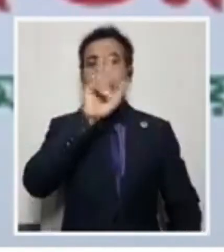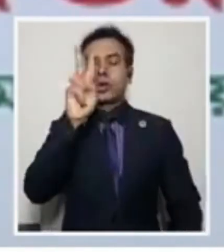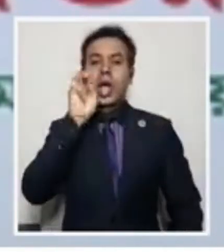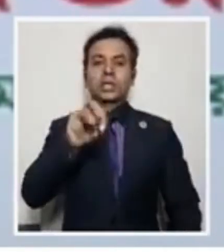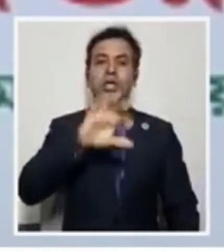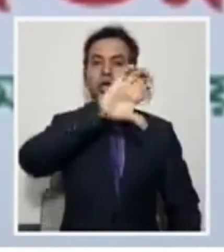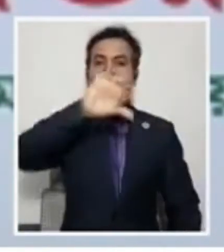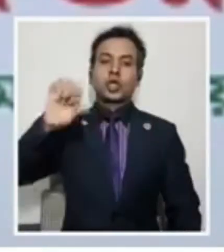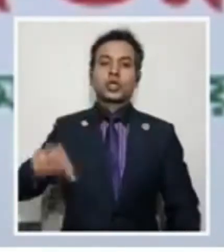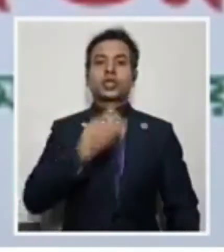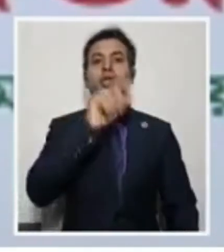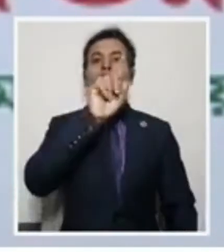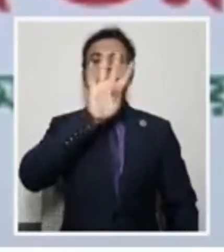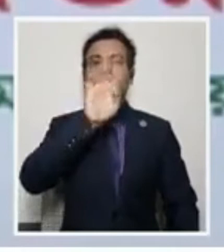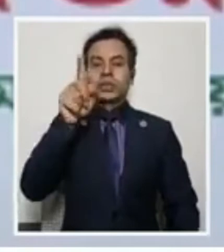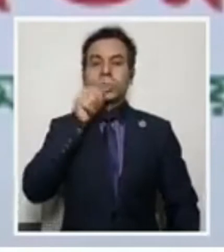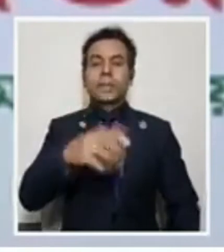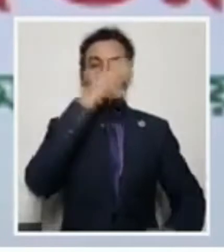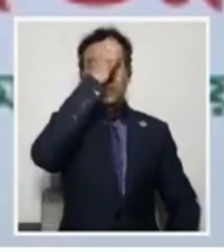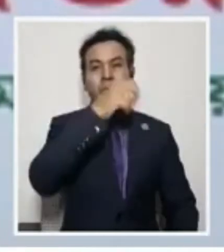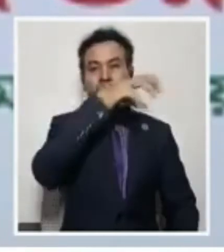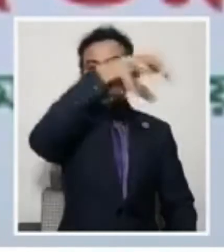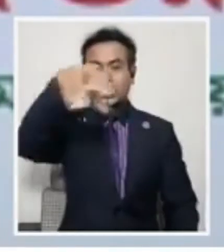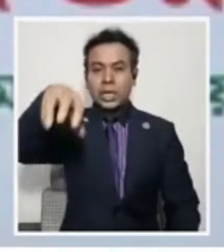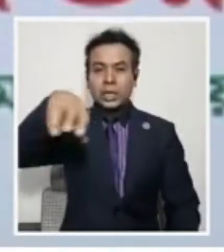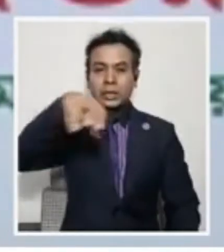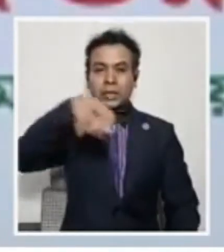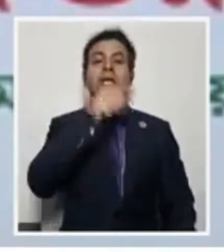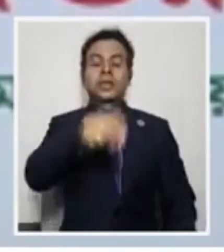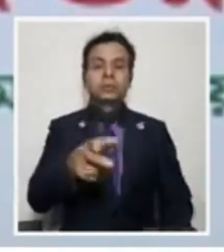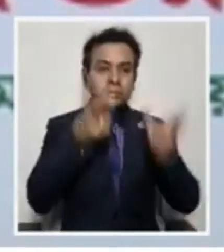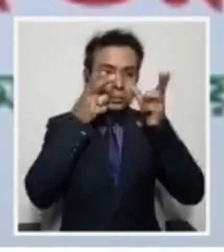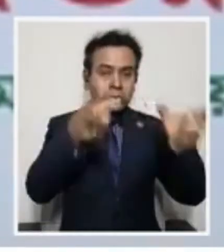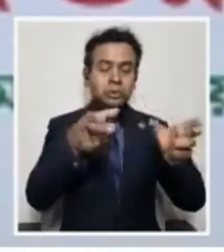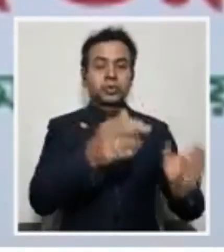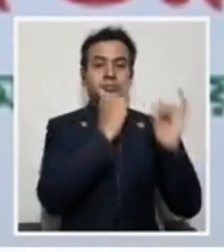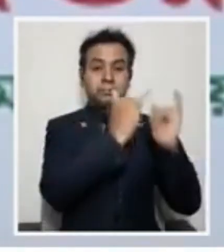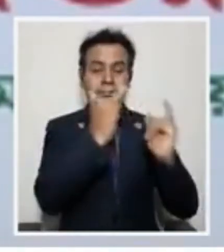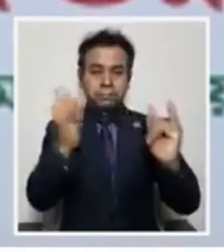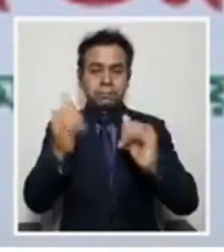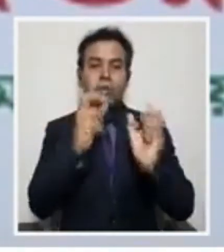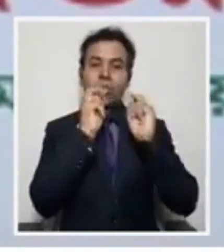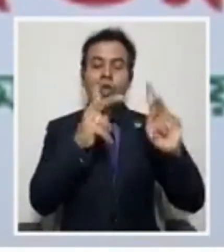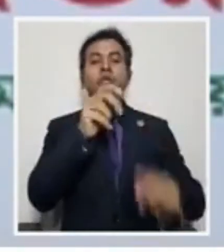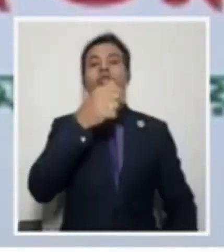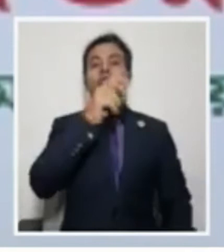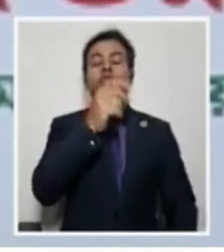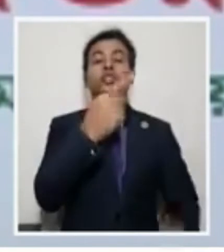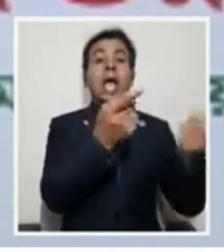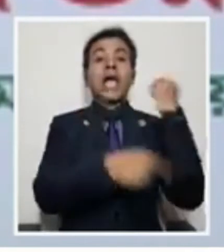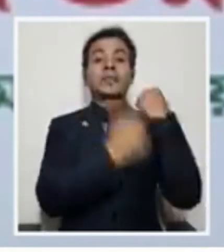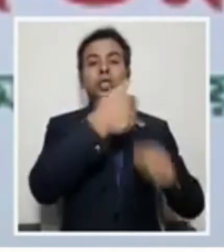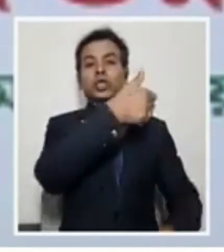পর্যায়ে প্রাতিষ্ঠানিক কোয়ারেন্টাইনের জন্য প্রস্তুত করা হয়েছে 626টি প্রতিষ্ঠান এবং এর মাধ্যমে তাৎক্ষণিকভাবে কোয়ারেন্টাইন সেবা প্রদান করা যায়